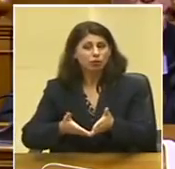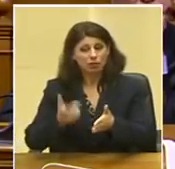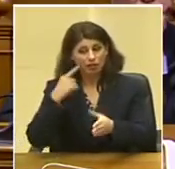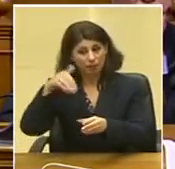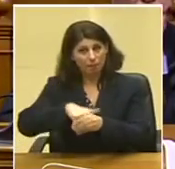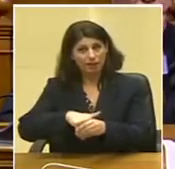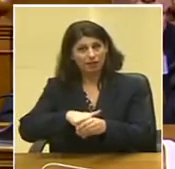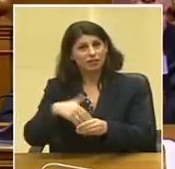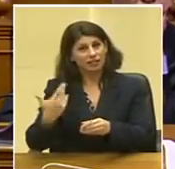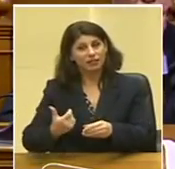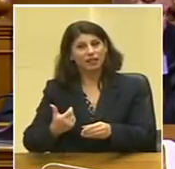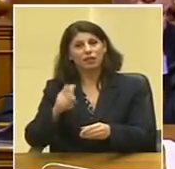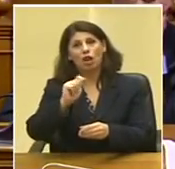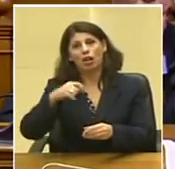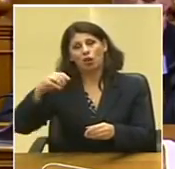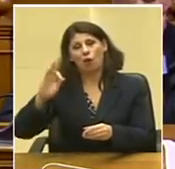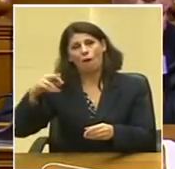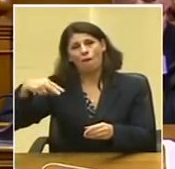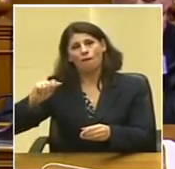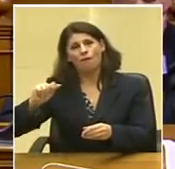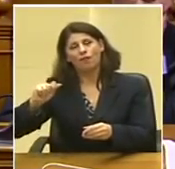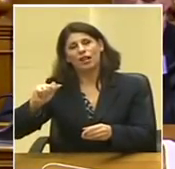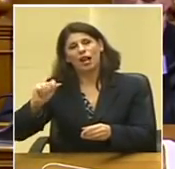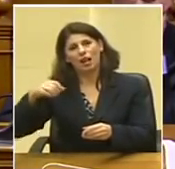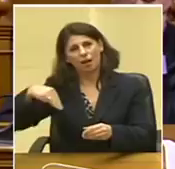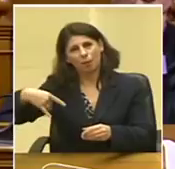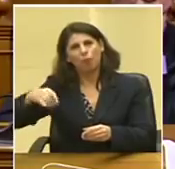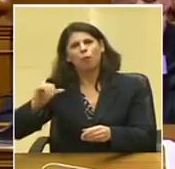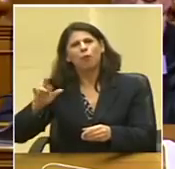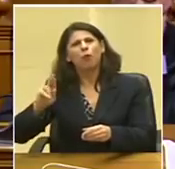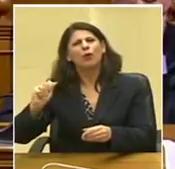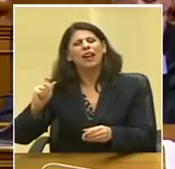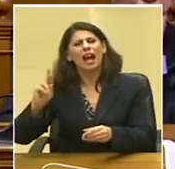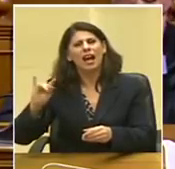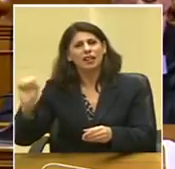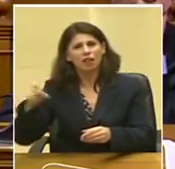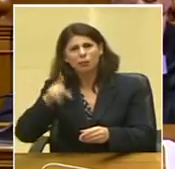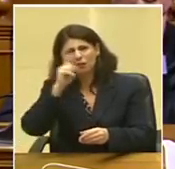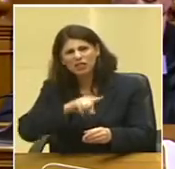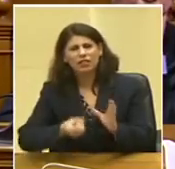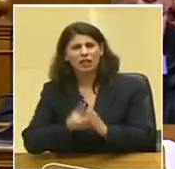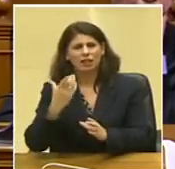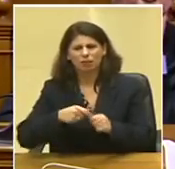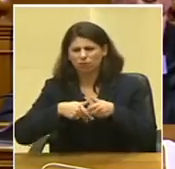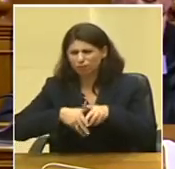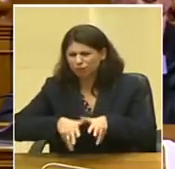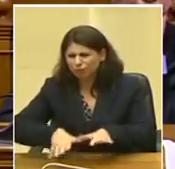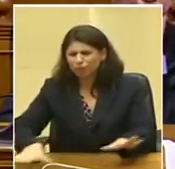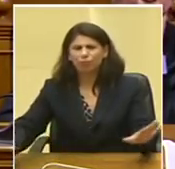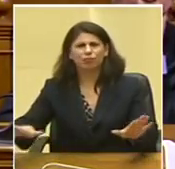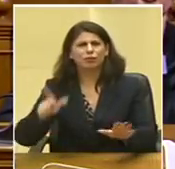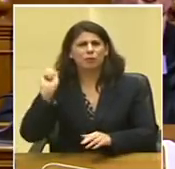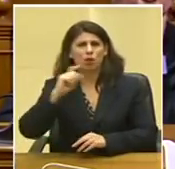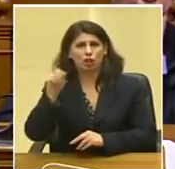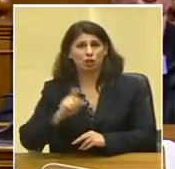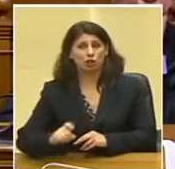και ο Αλέκος ο Φλαμπουράρης. Αυτή λοιπόν είναι. Αυτά είναι τα fake news που έχουν κατακλείσει την πολιτική ζωή του τόπου από